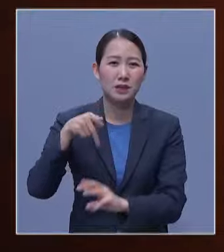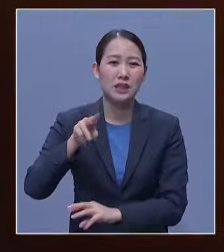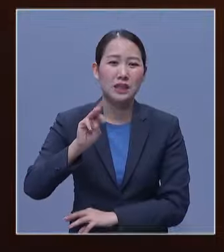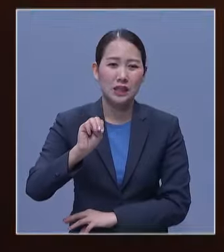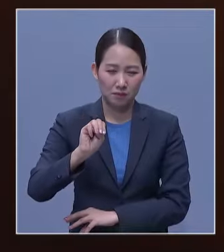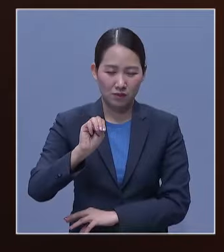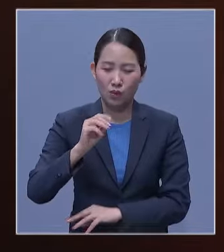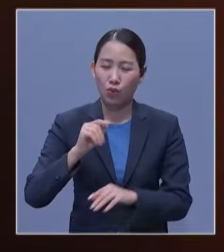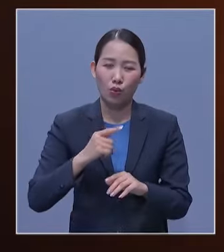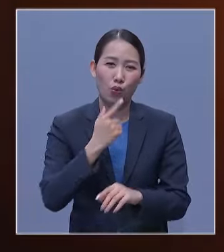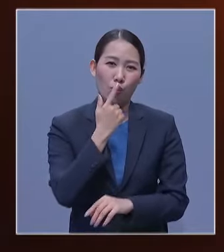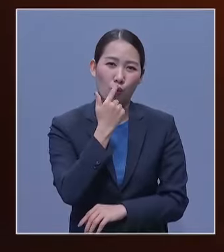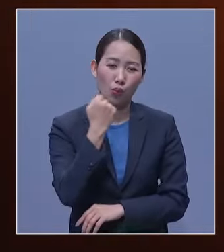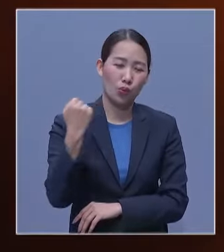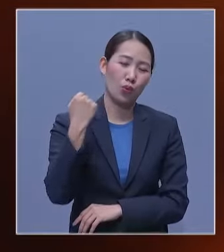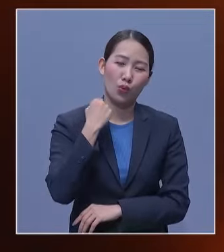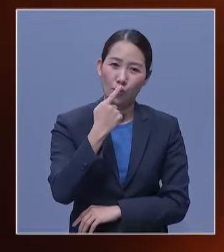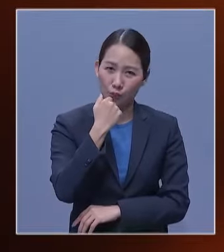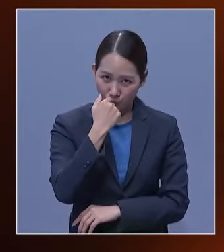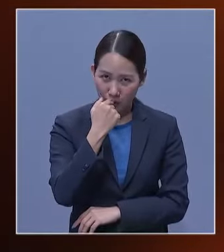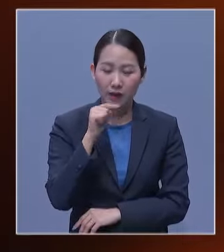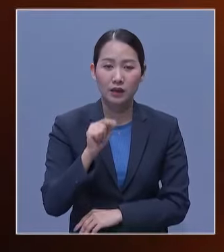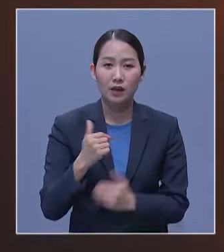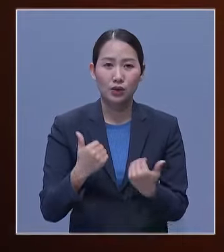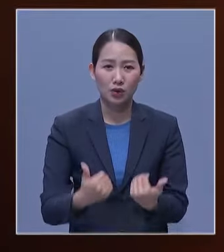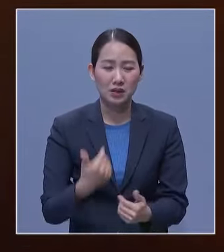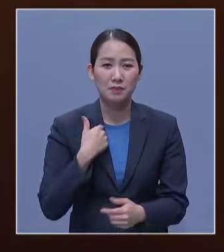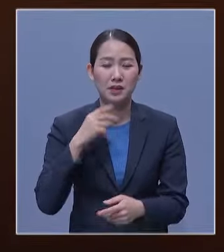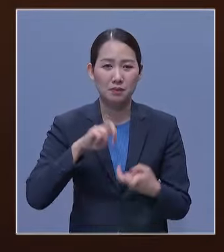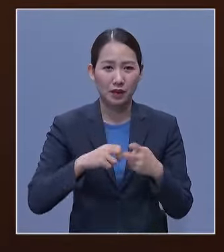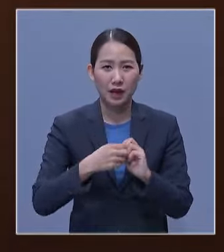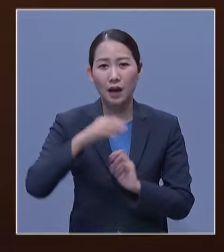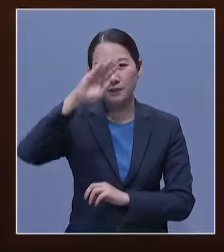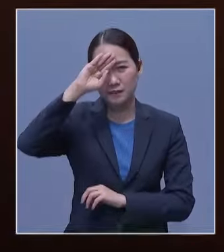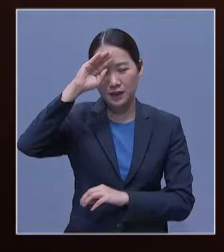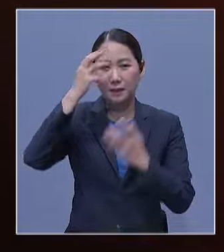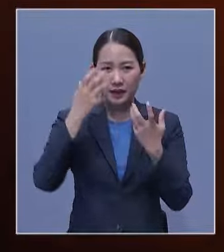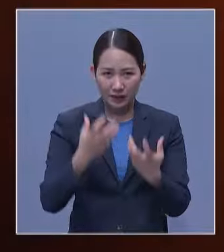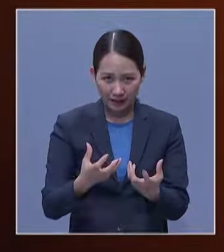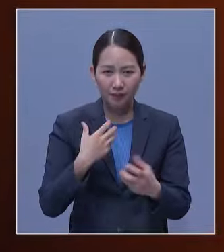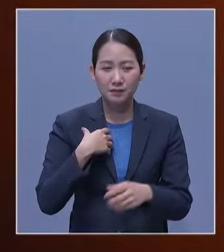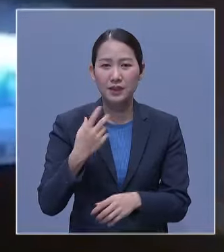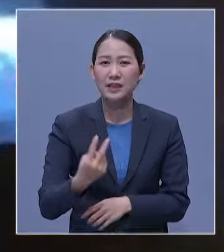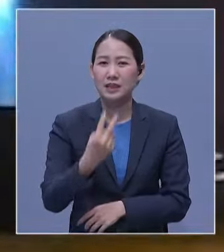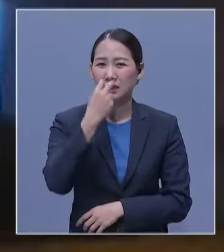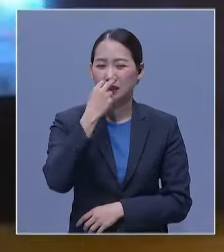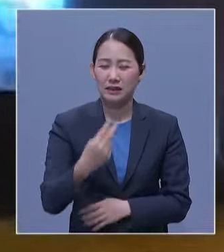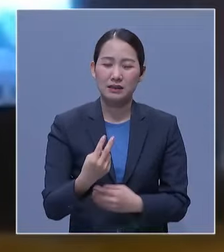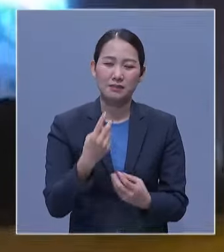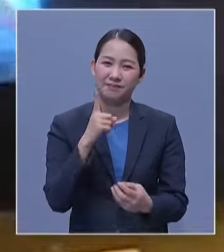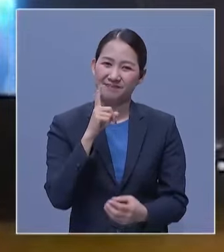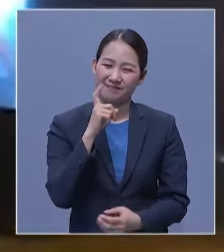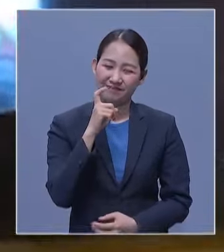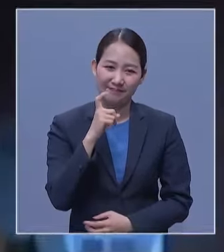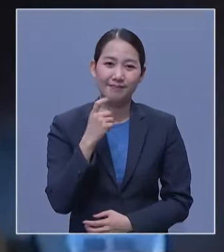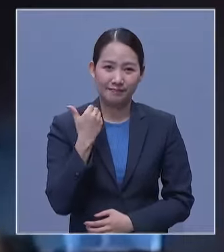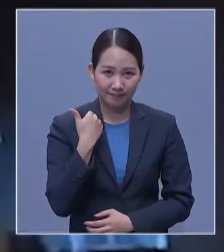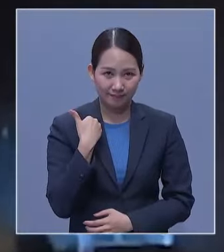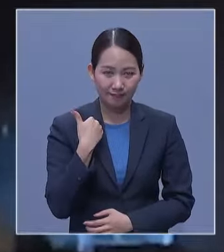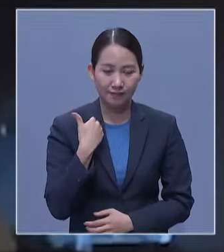โรงพยาบาลเพิ่มขึ้น 40%มีทั้งผู้ป่วยหนักเลยนะคะที่ถึงขั้นต้องนอนรักษาตัวที่โรงพยาบาลแล้วก็มีผู้ป่วย